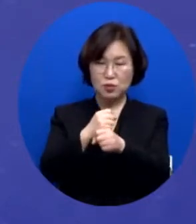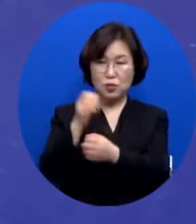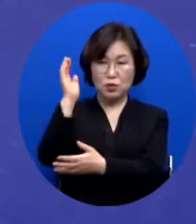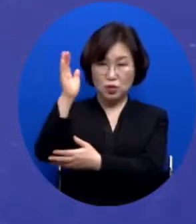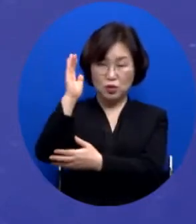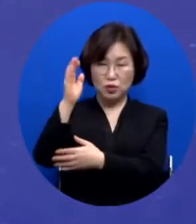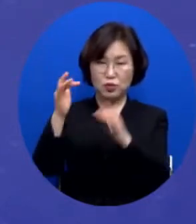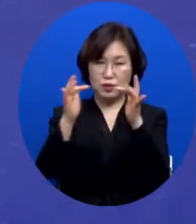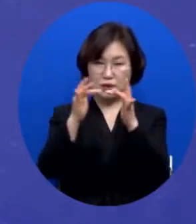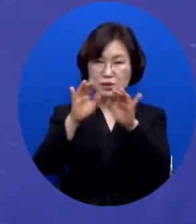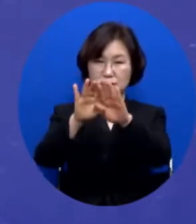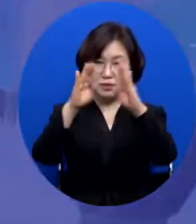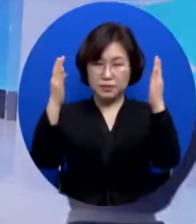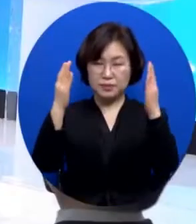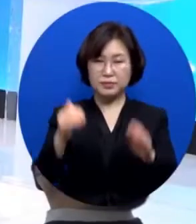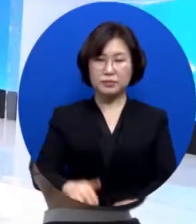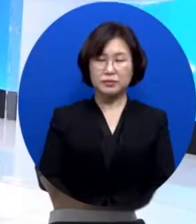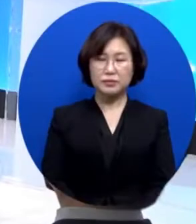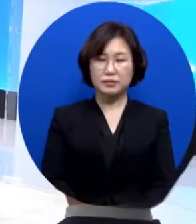생중계로 열었습니다